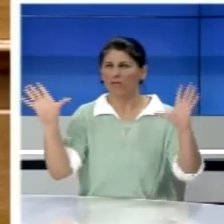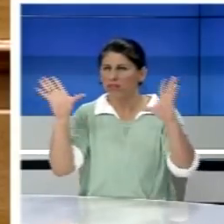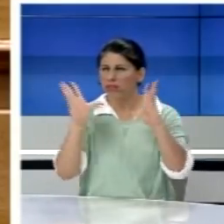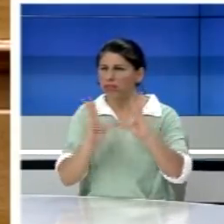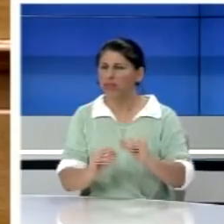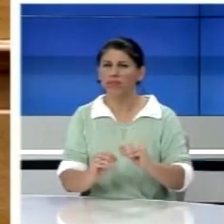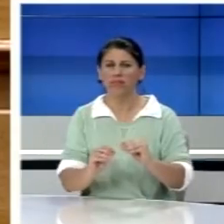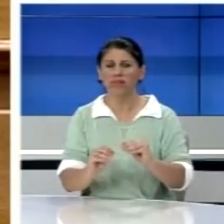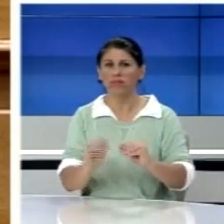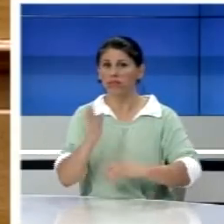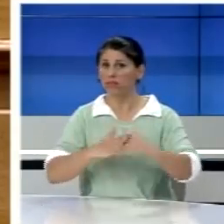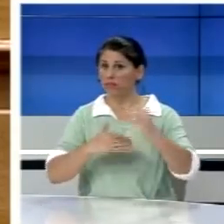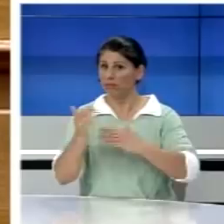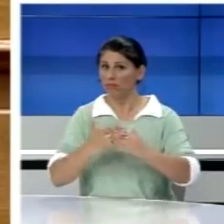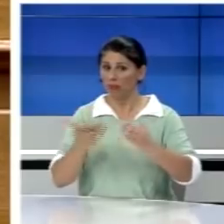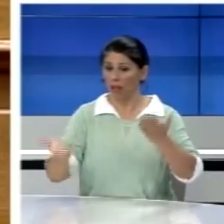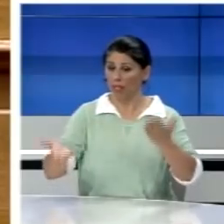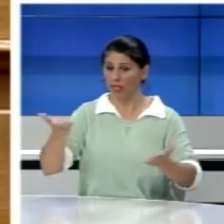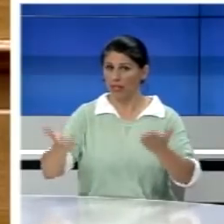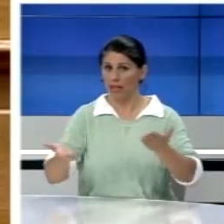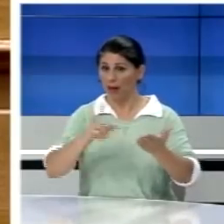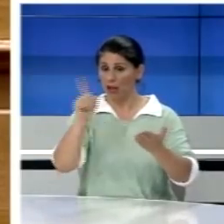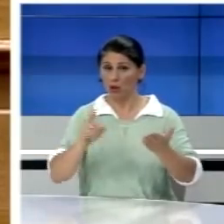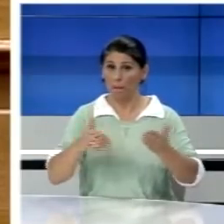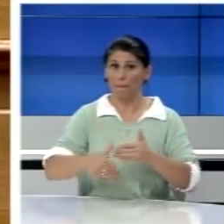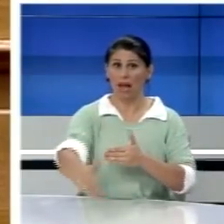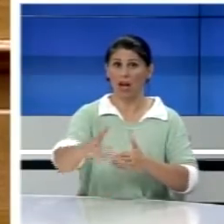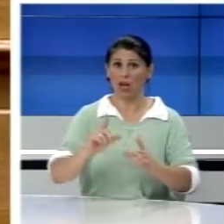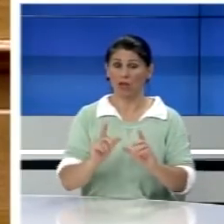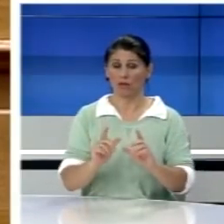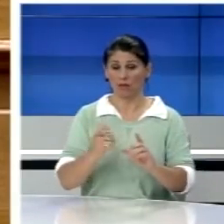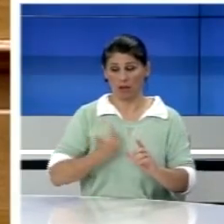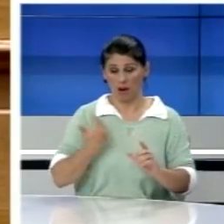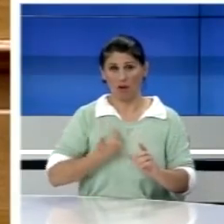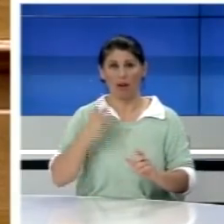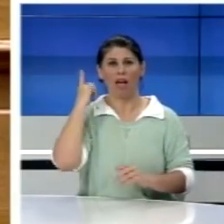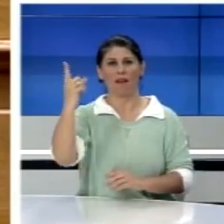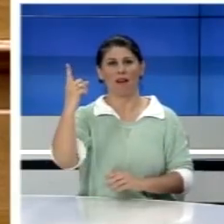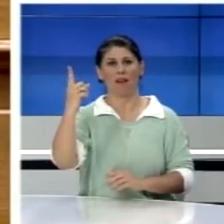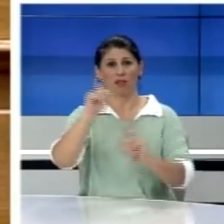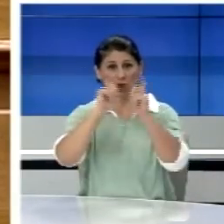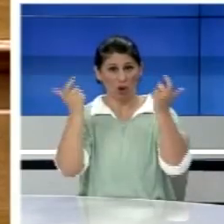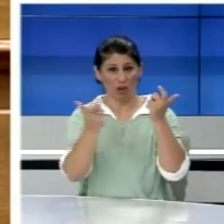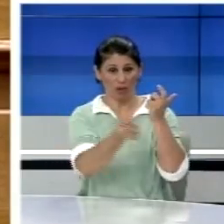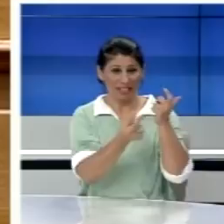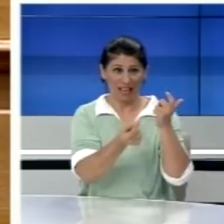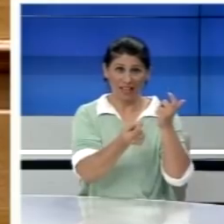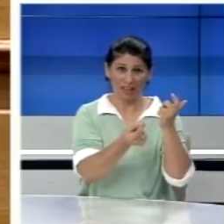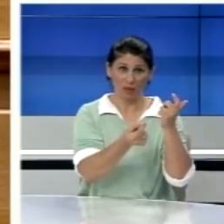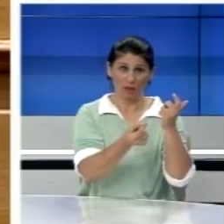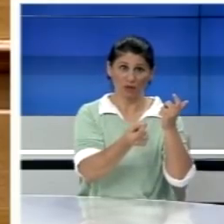οικοδομείται, το δίλημα για τη ζωή και το μέλλον της νεολαίας για να μπορεί να αναπνεύσει είναι ένα. Σχολείο για λίγους και